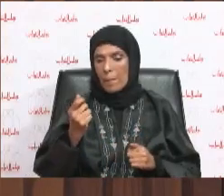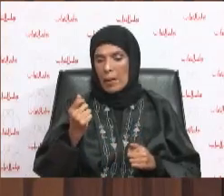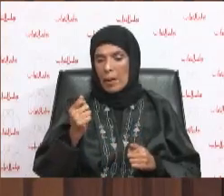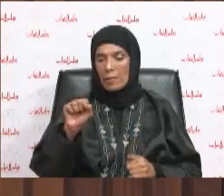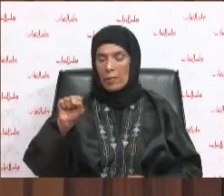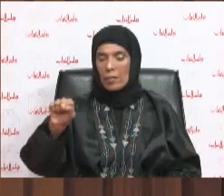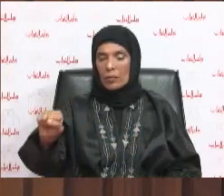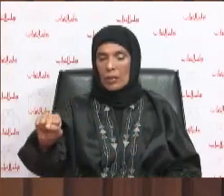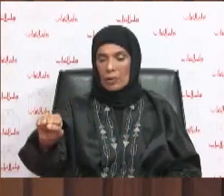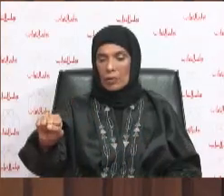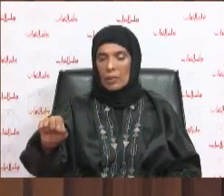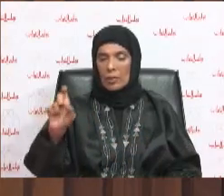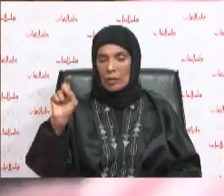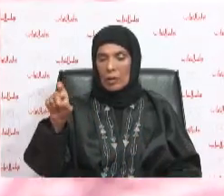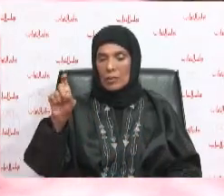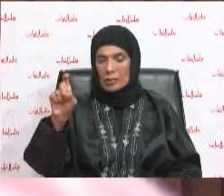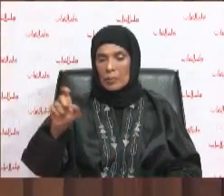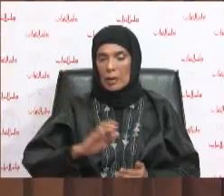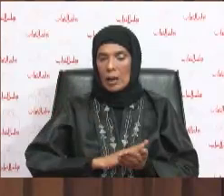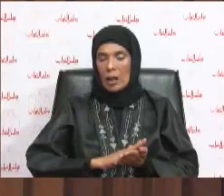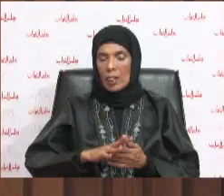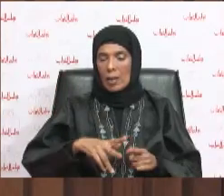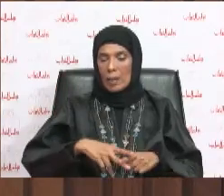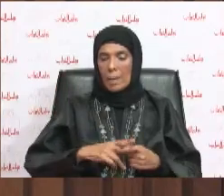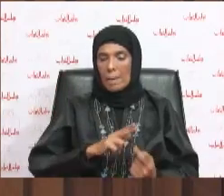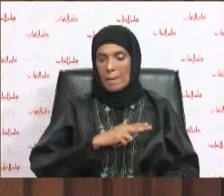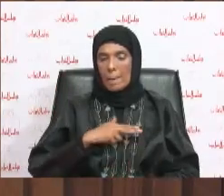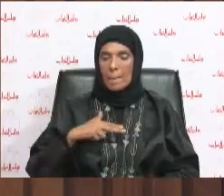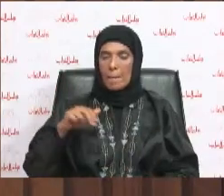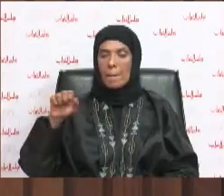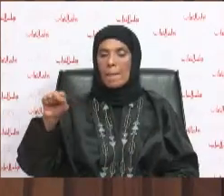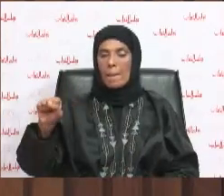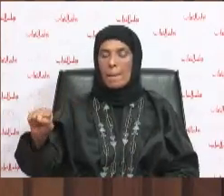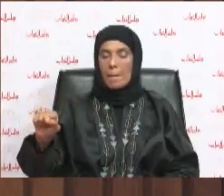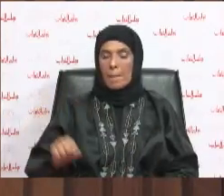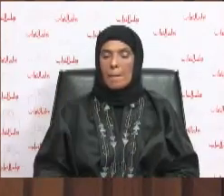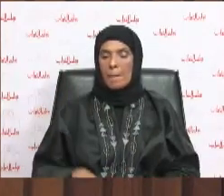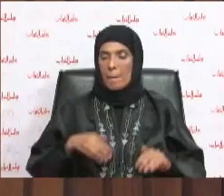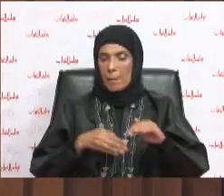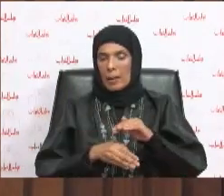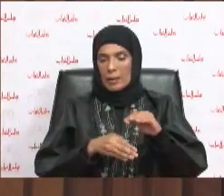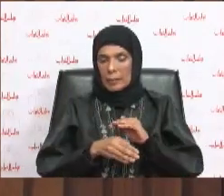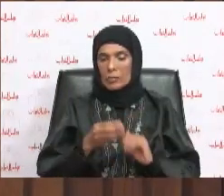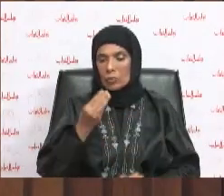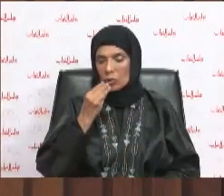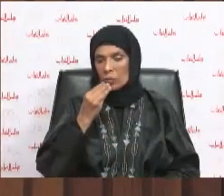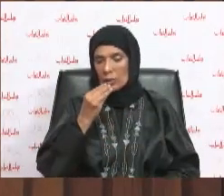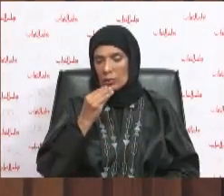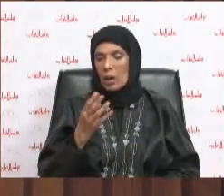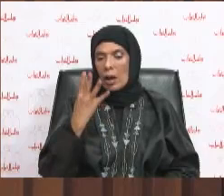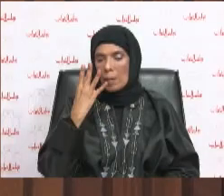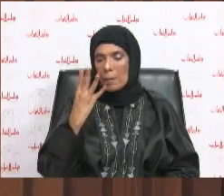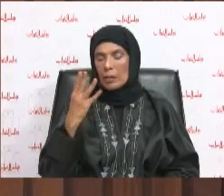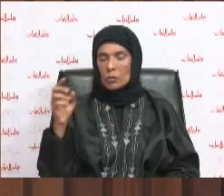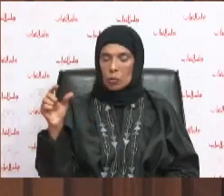على استئجار الأراضي الصناعية الحكومية المخصصة لتخزين الأغذية لمدة 4 شهور،